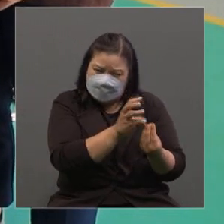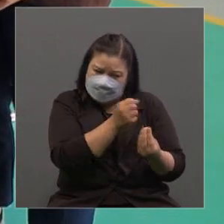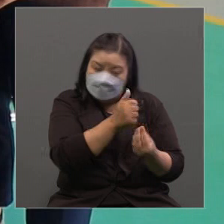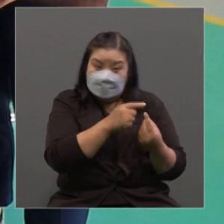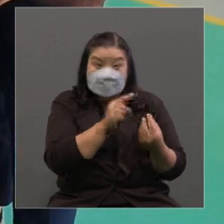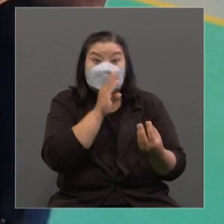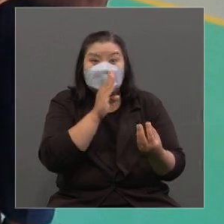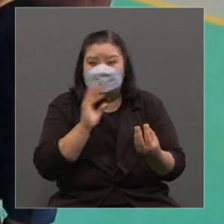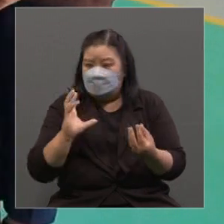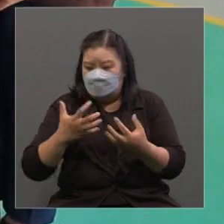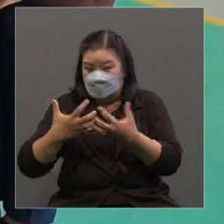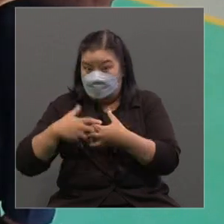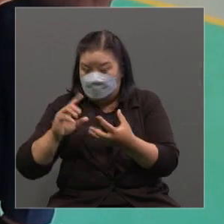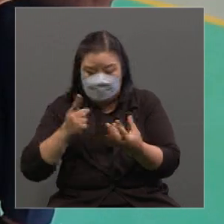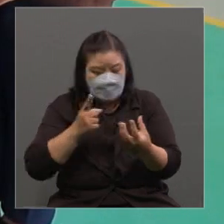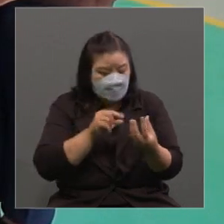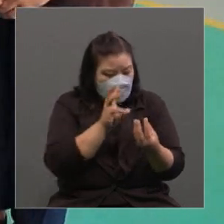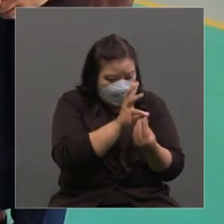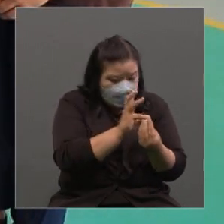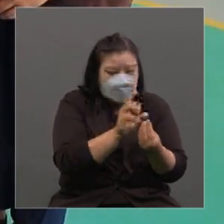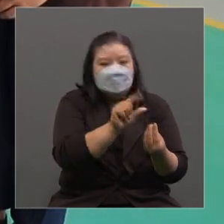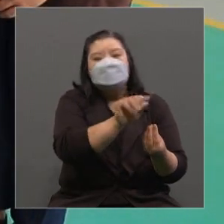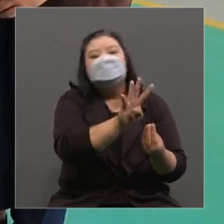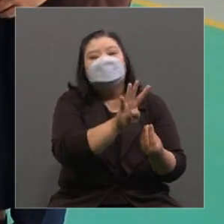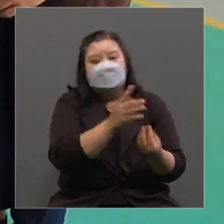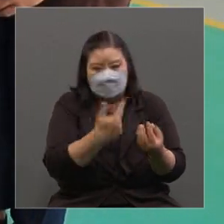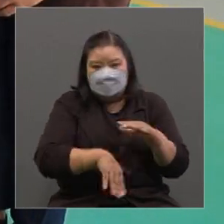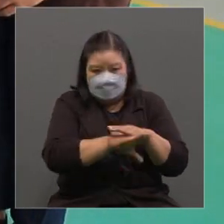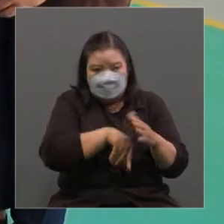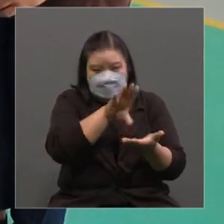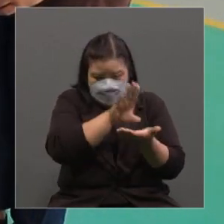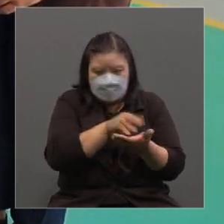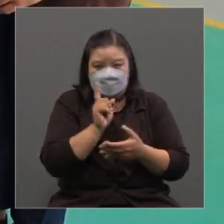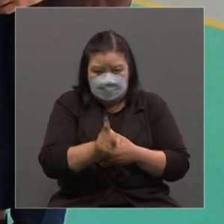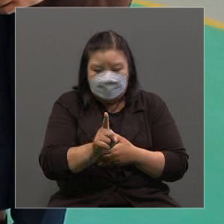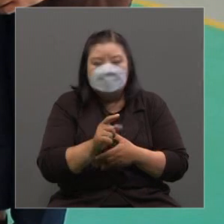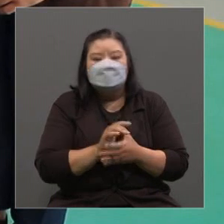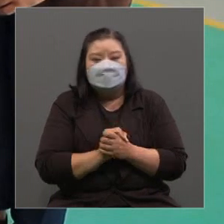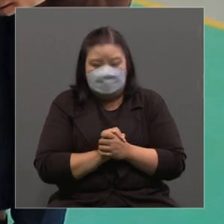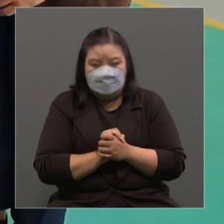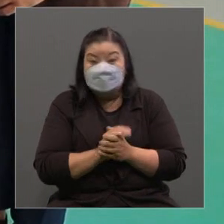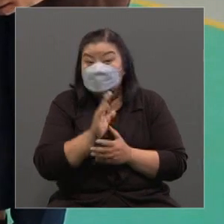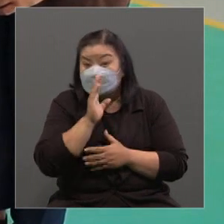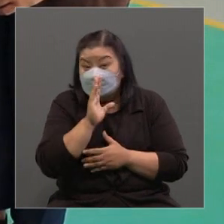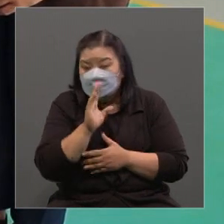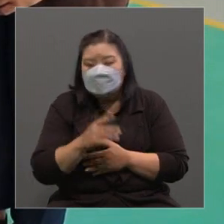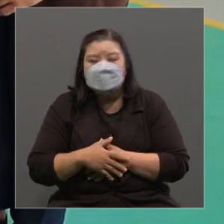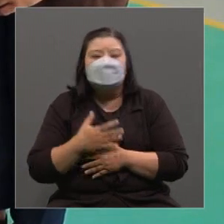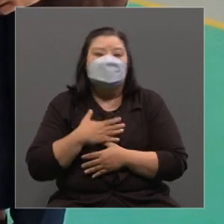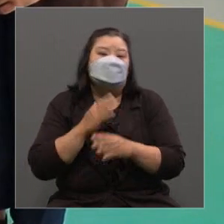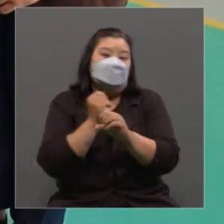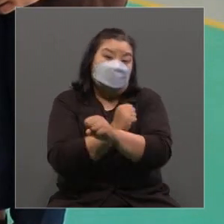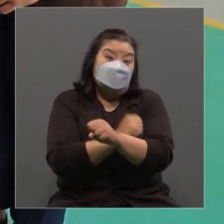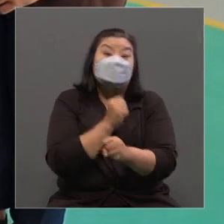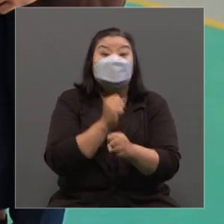รจะติดอยู่ประมาณ24เมล็ดต่อดอกครับก็จะมีข้อมูลเชิงพาณิชย์ครับถ้าใช้แรงงานคนเรา